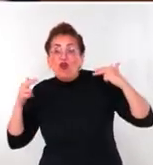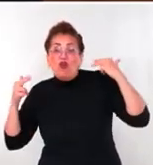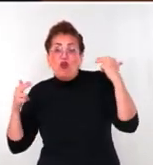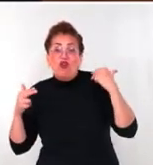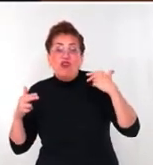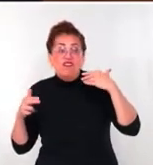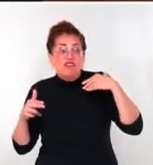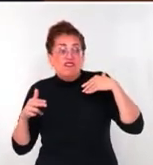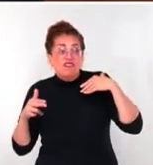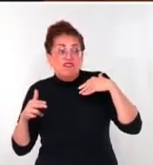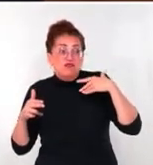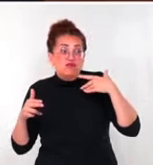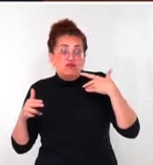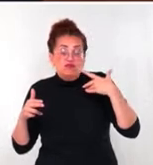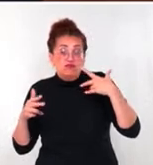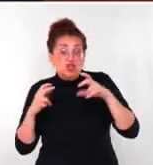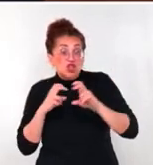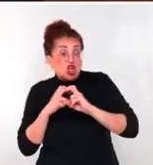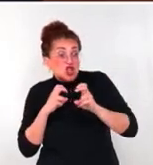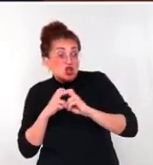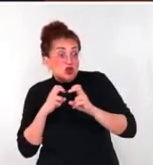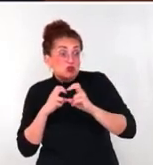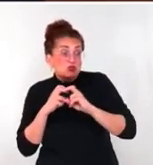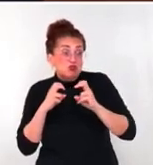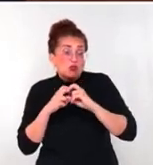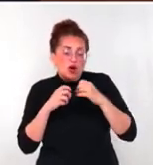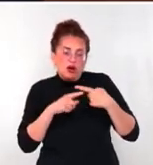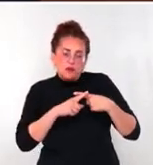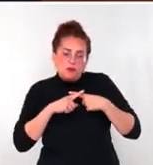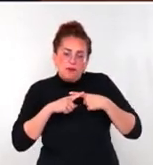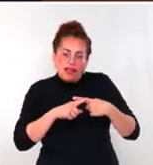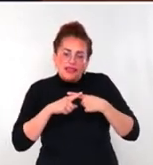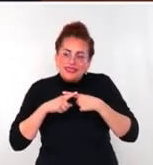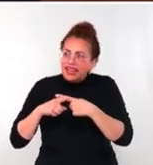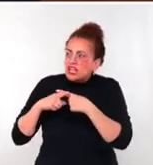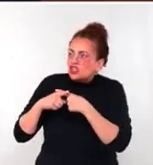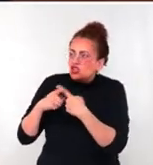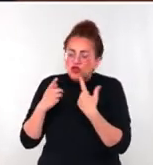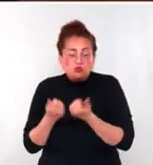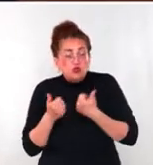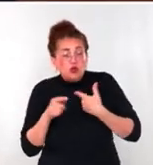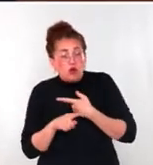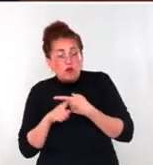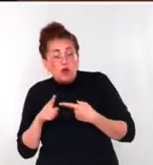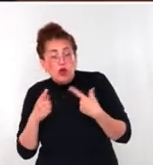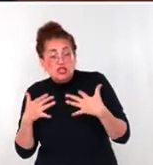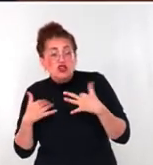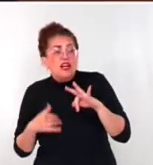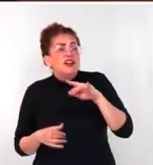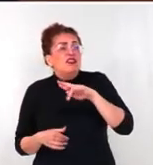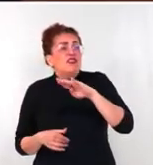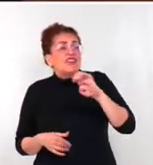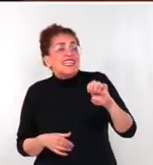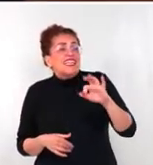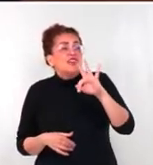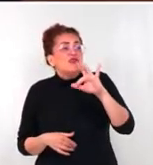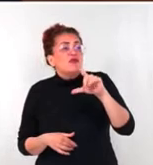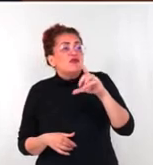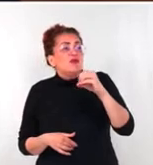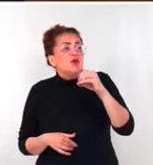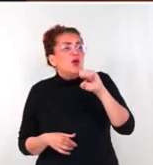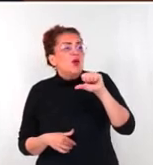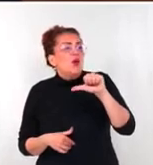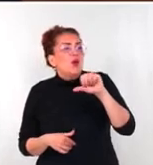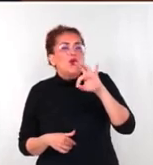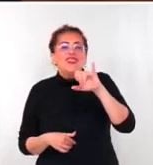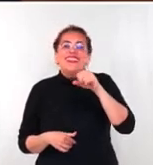sur le déploiement des transports en mobilité partagée, en free floating. On en a déjà parlé plusieurs fois. Les flottes sont insuffisantes, les flottes sont mal placées,